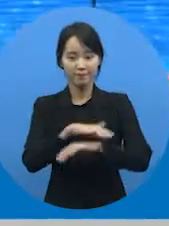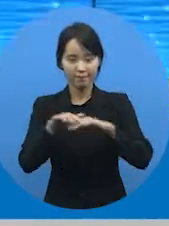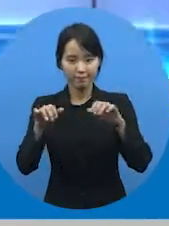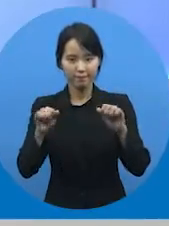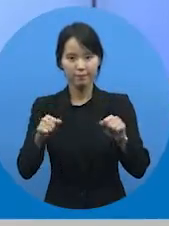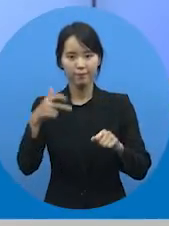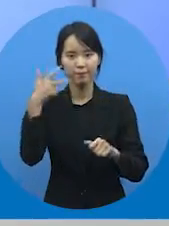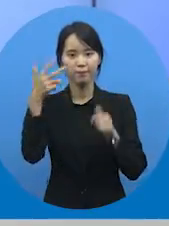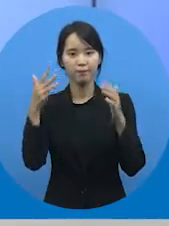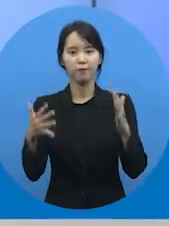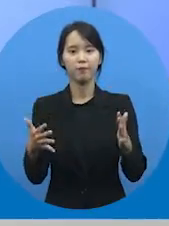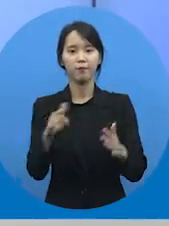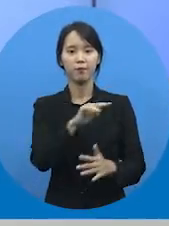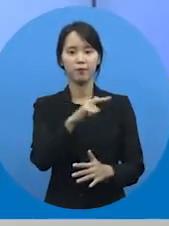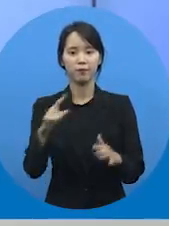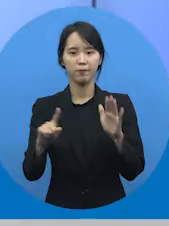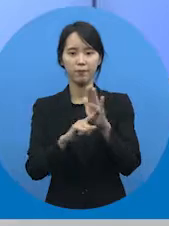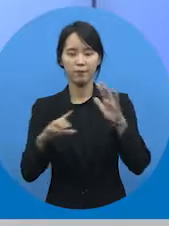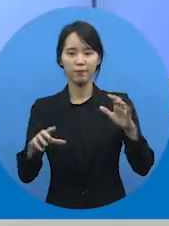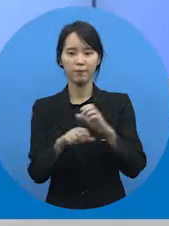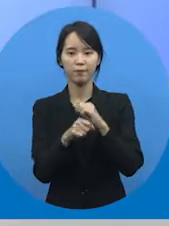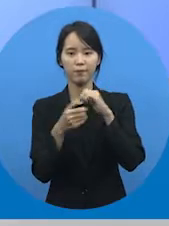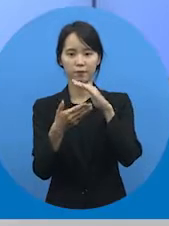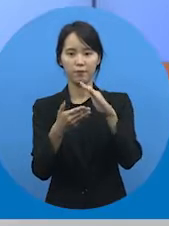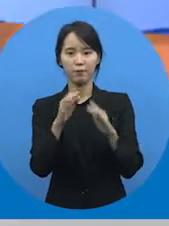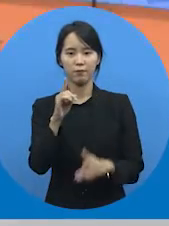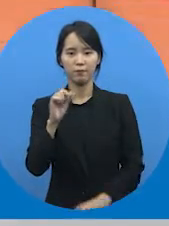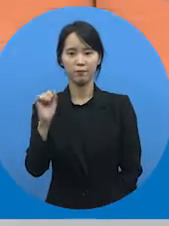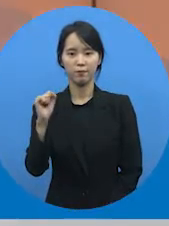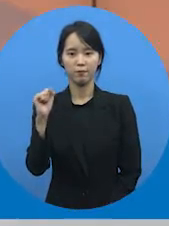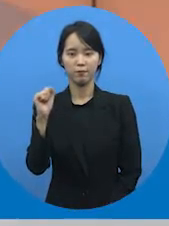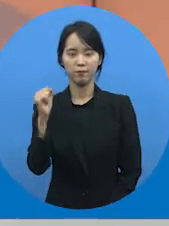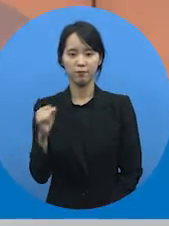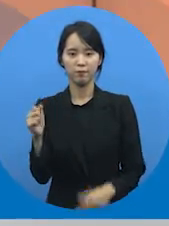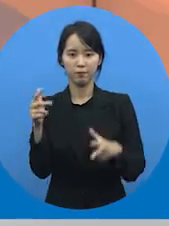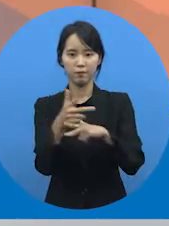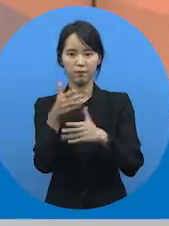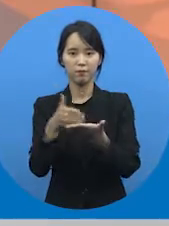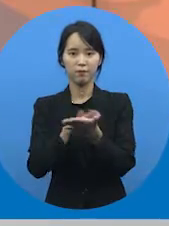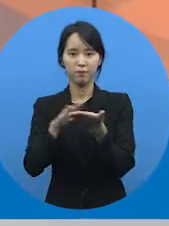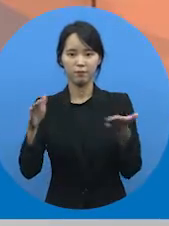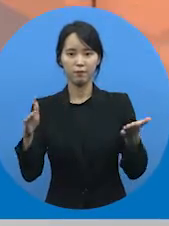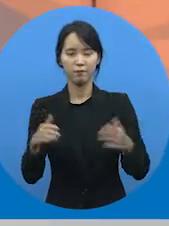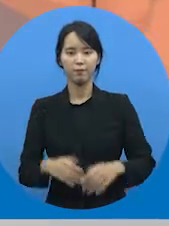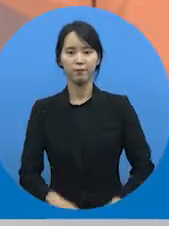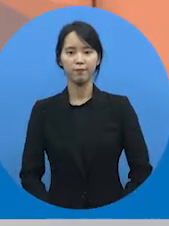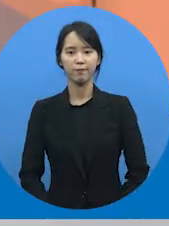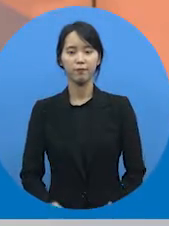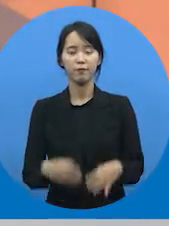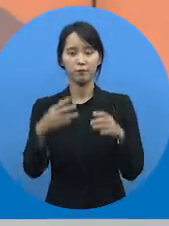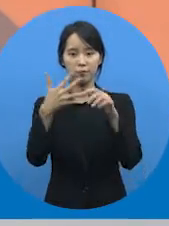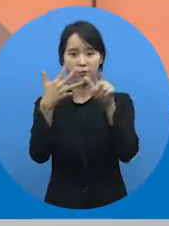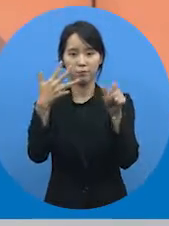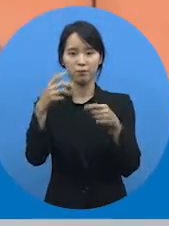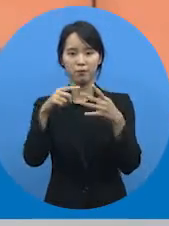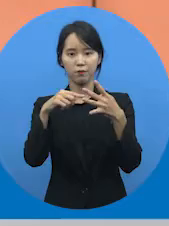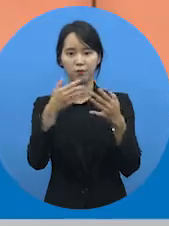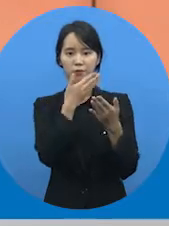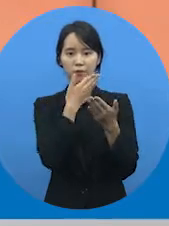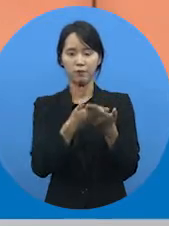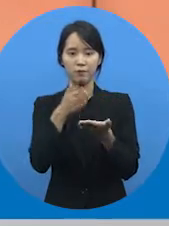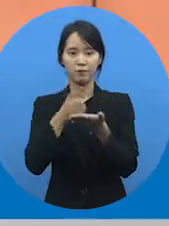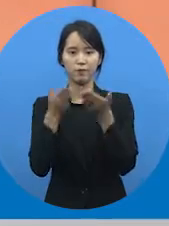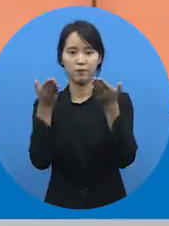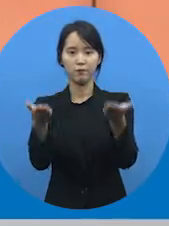여러분 안녕하십니까? 한 주간의 다양하고 생생한 소식을 모아 전해드리는 DBS 주간 뉴스입니다. 동대문구의 8월 둘째 주